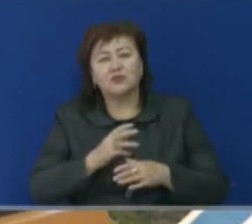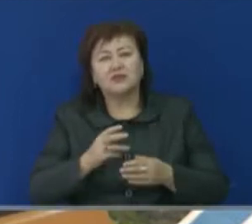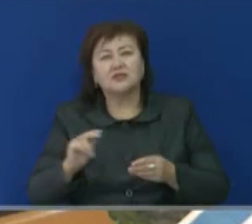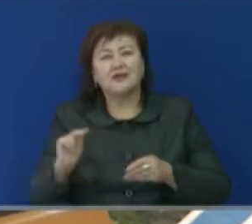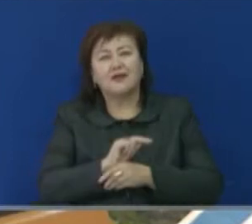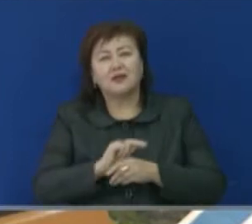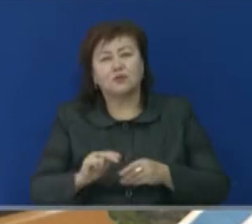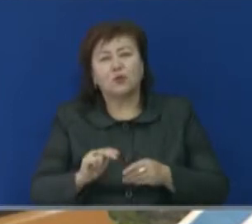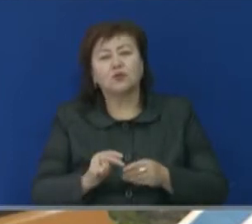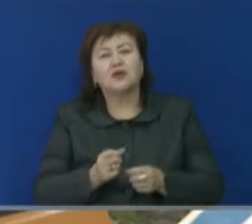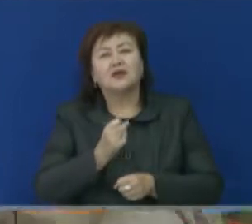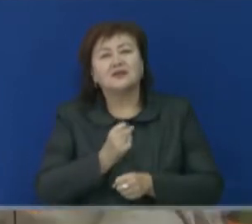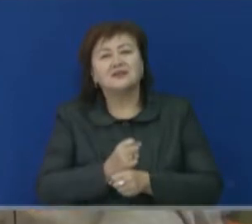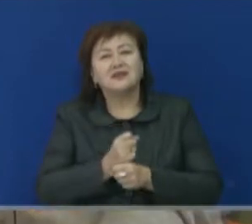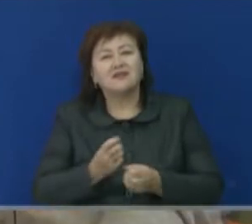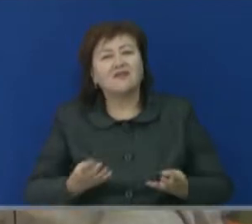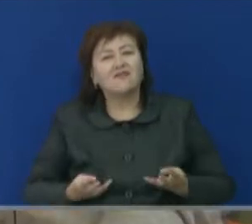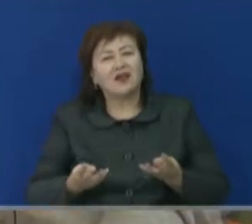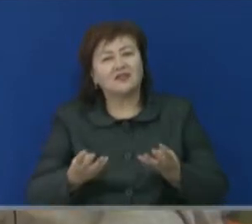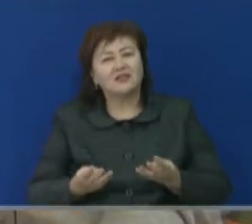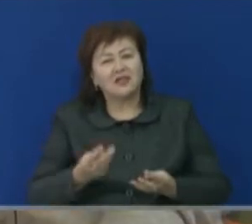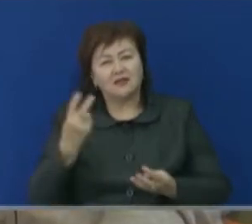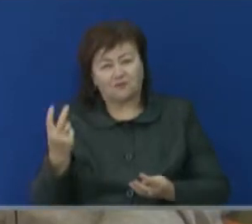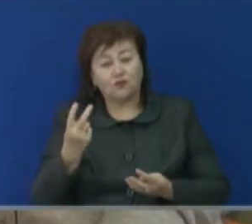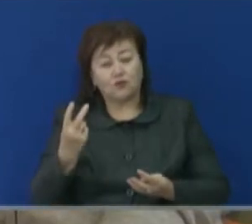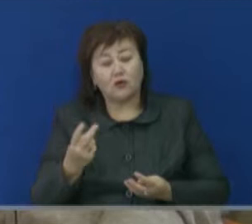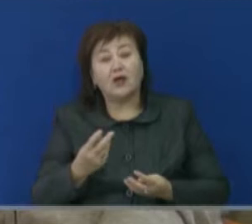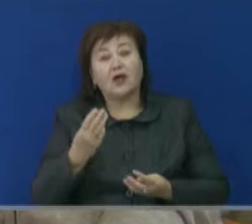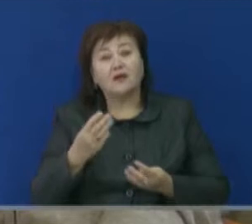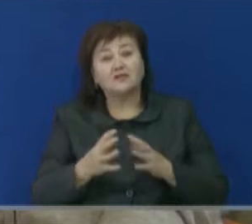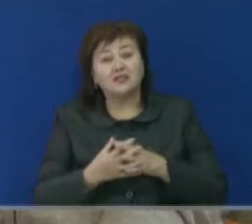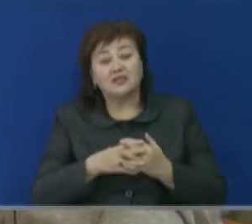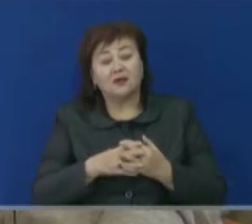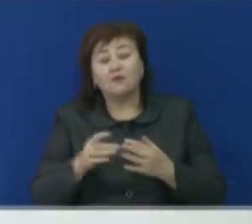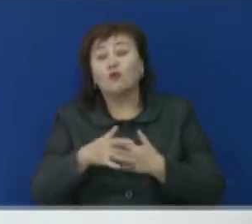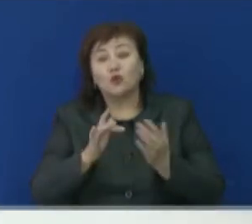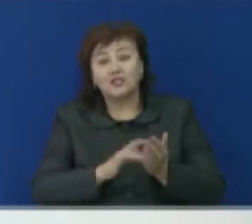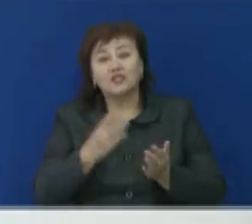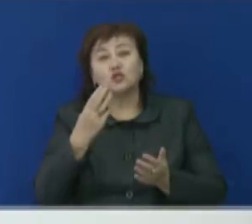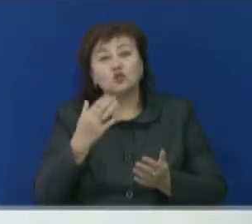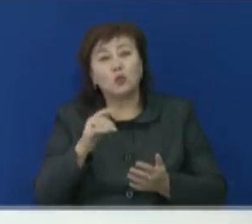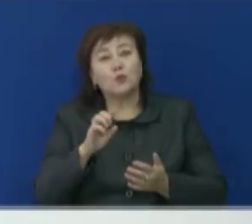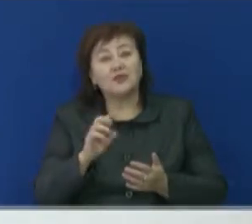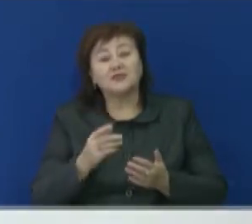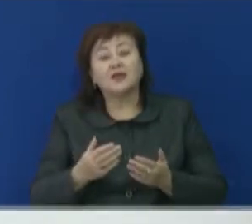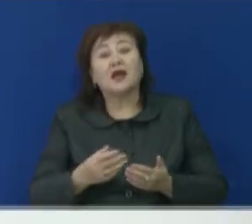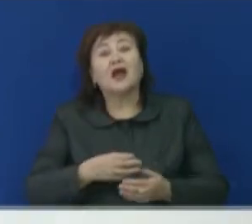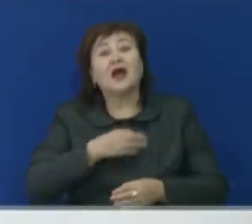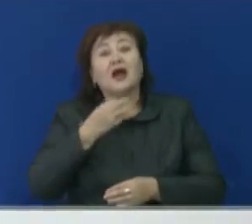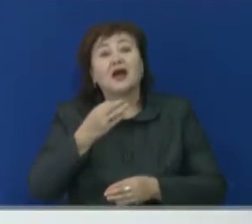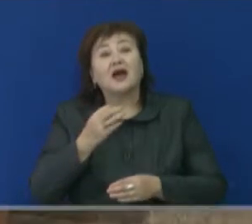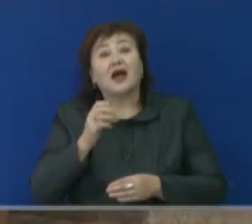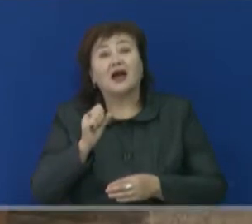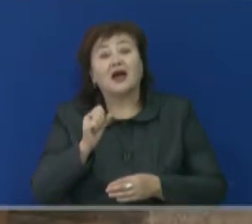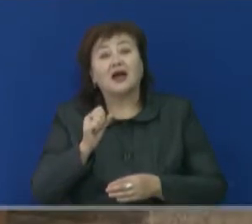ағымдағы жөндеуге 106,8 миллион теңге бөлінген. Есептік баяндамадан кейін Дмитрий Гариков тұрғындардың сұрақтарына жауап берді.